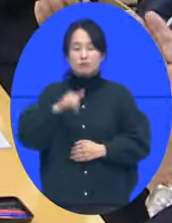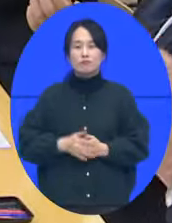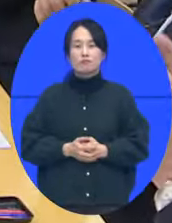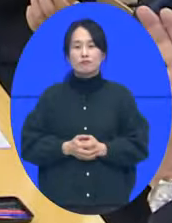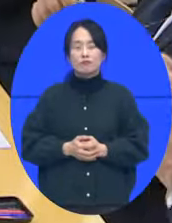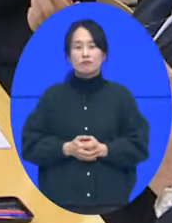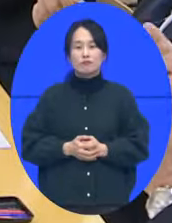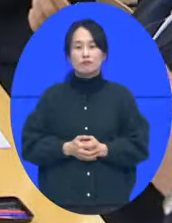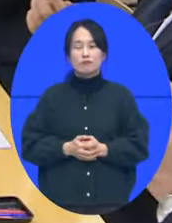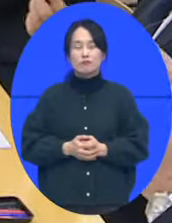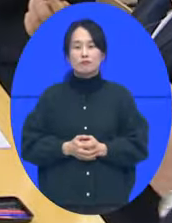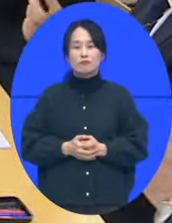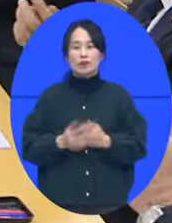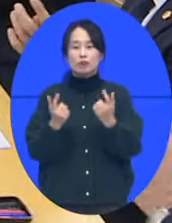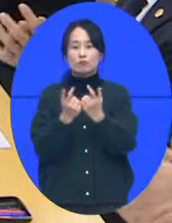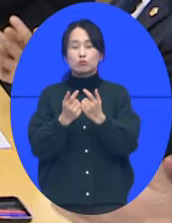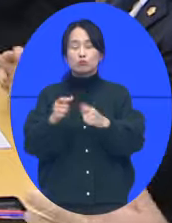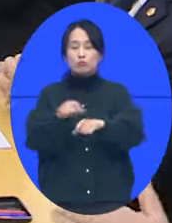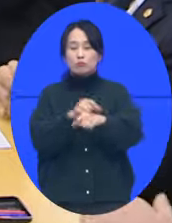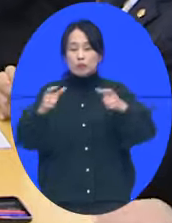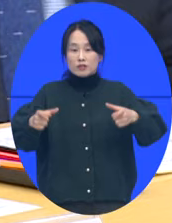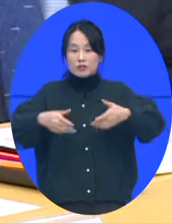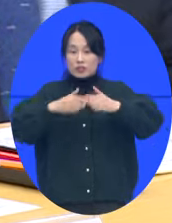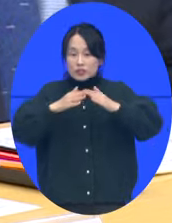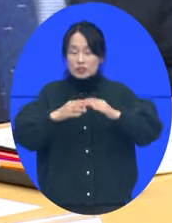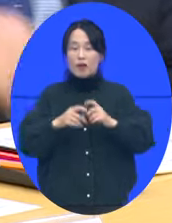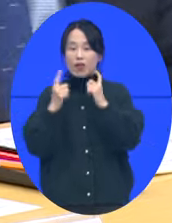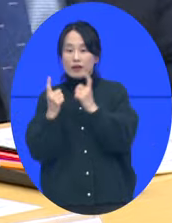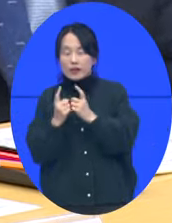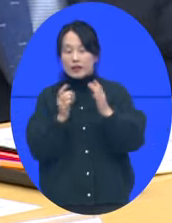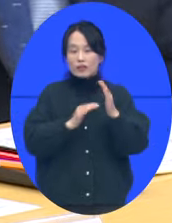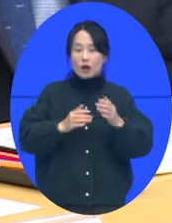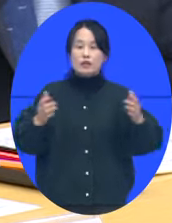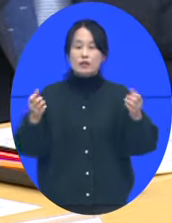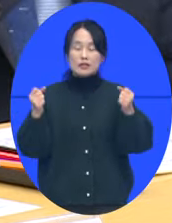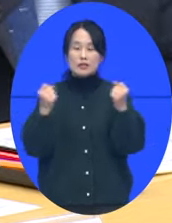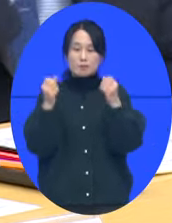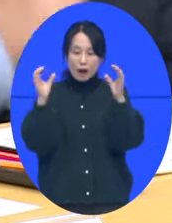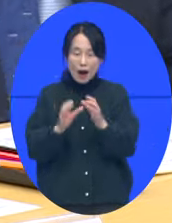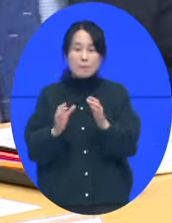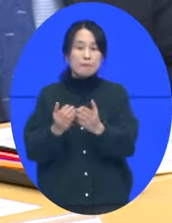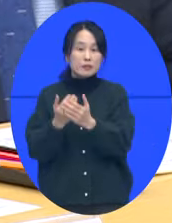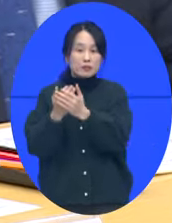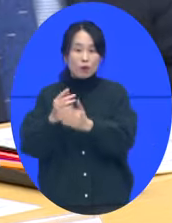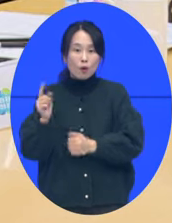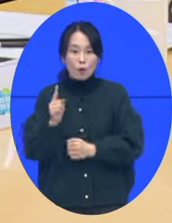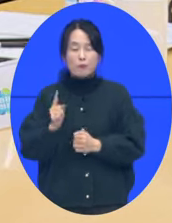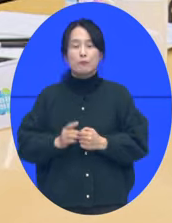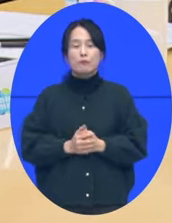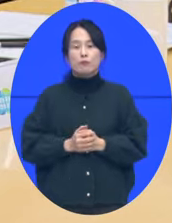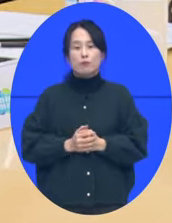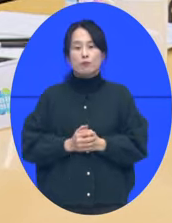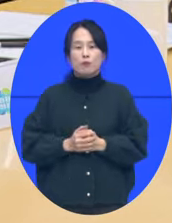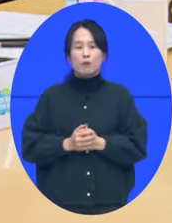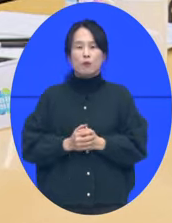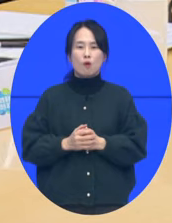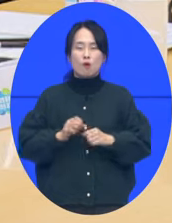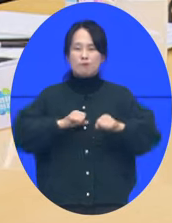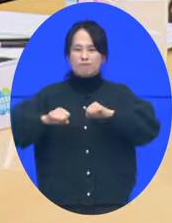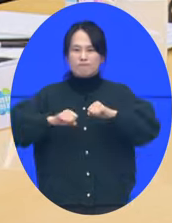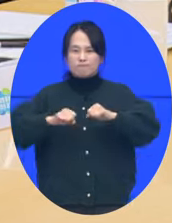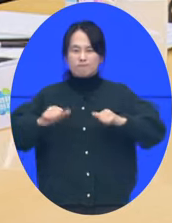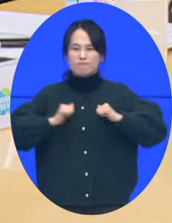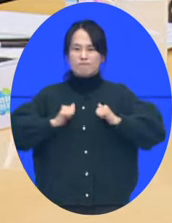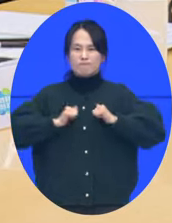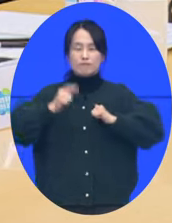이외에도 경기도는 경기 복부 특별자치도 설치 민관합동 추진위원회 개최 등 경기 복부 특별자치도 설치 추진에 박차를